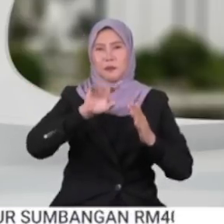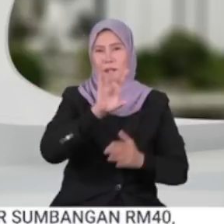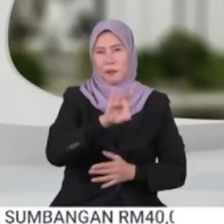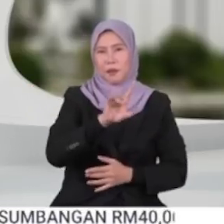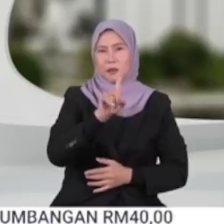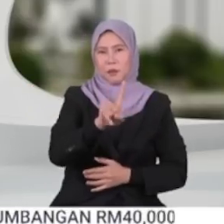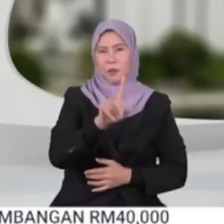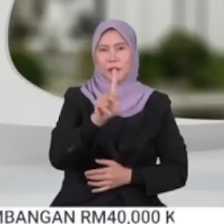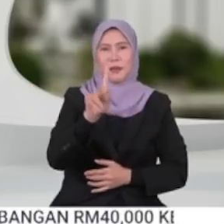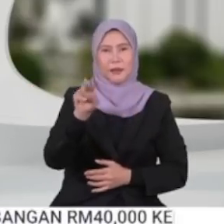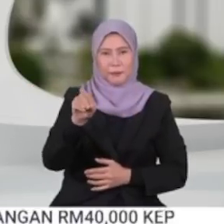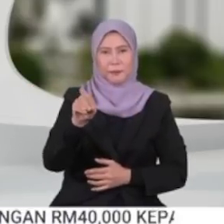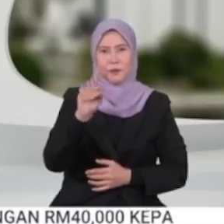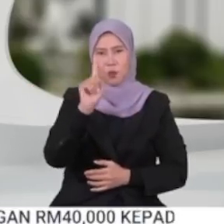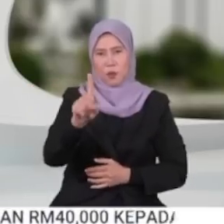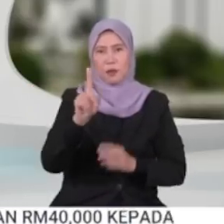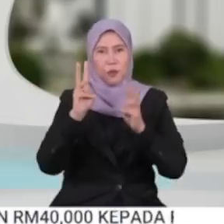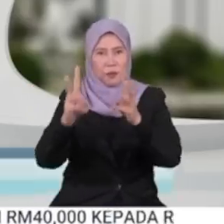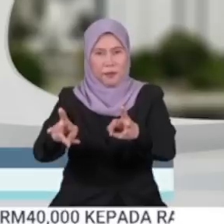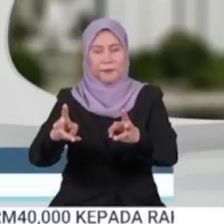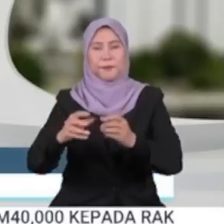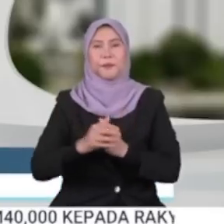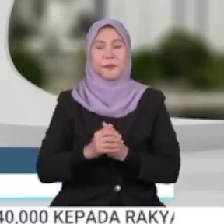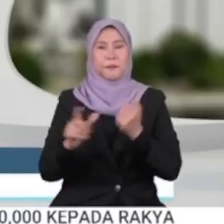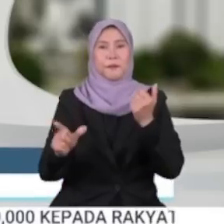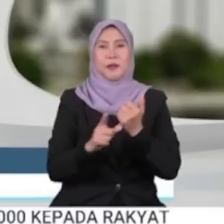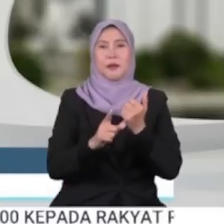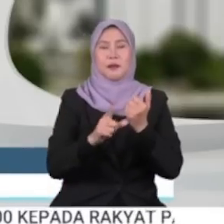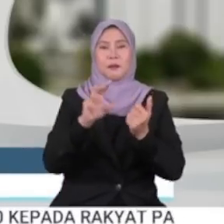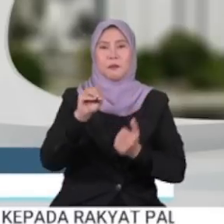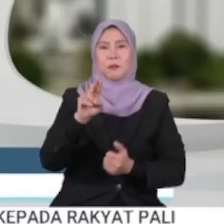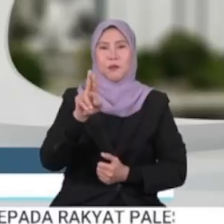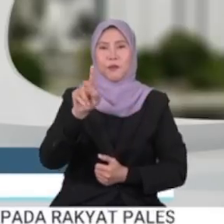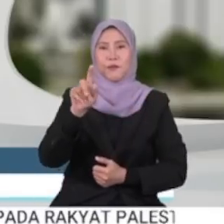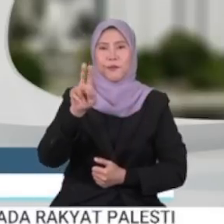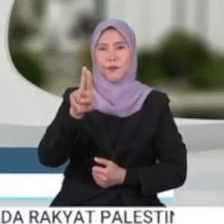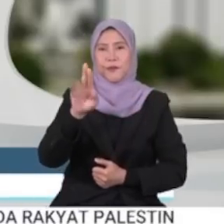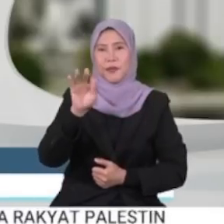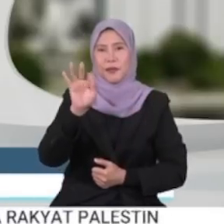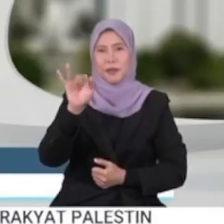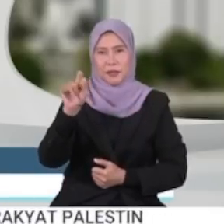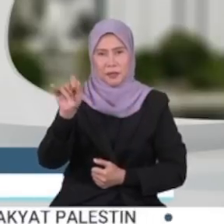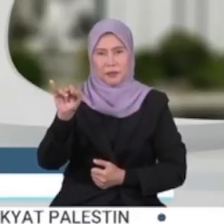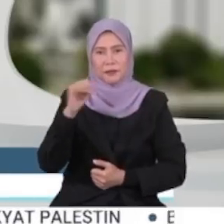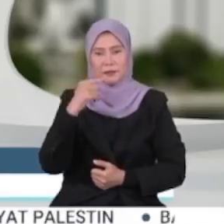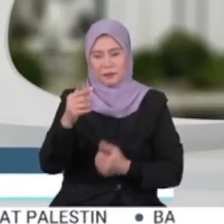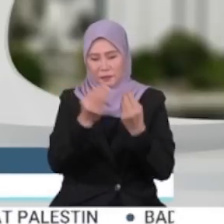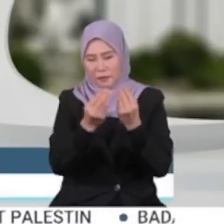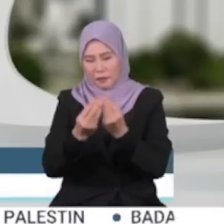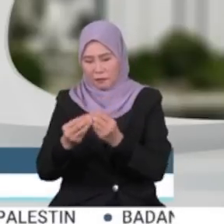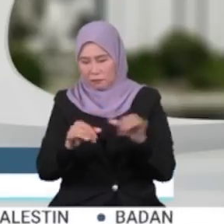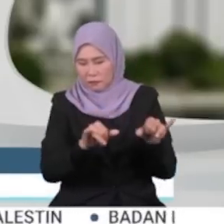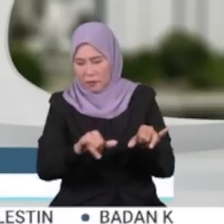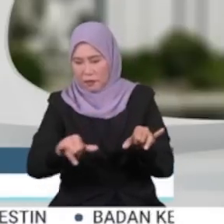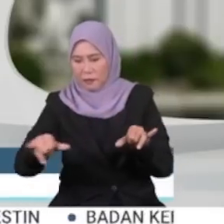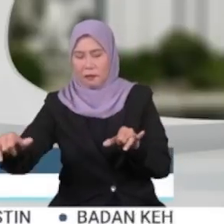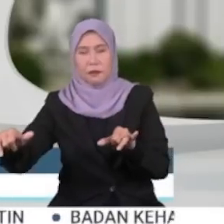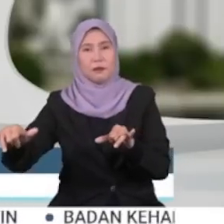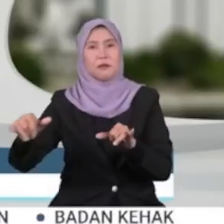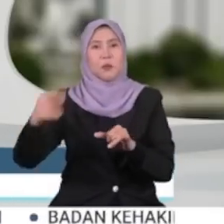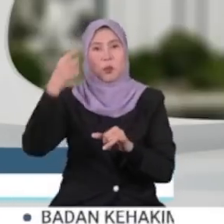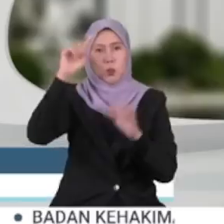81 km sehala. Menurut Timbalan Mufti Wilayah Persekutuan Jamali Muhammad Adnan, pengiraan tersebut dirujuk berdasarkan